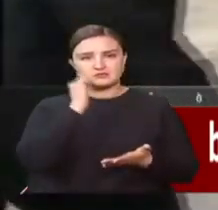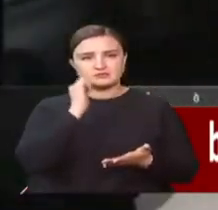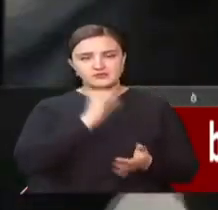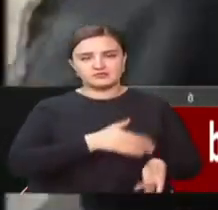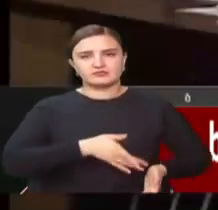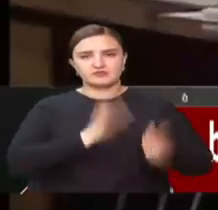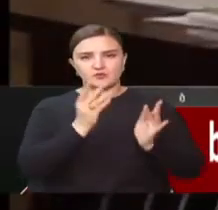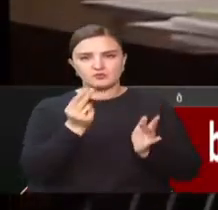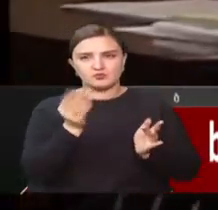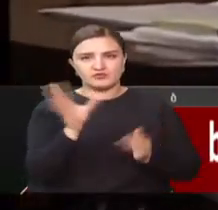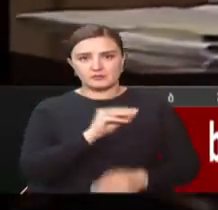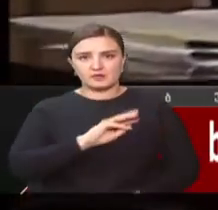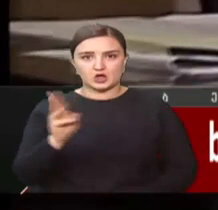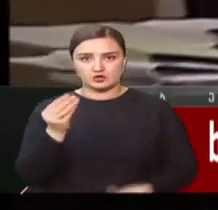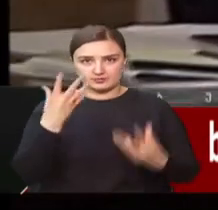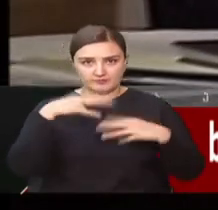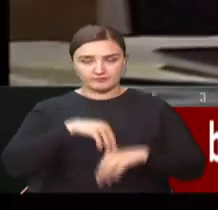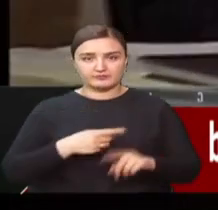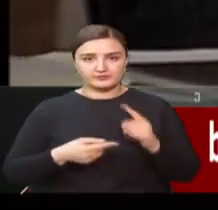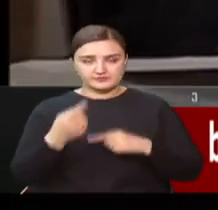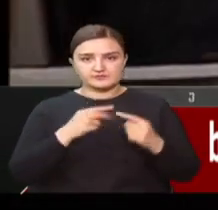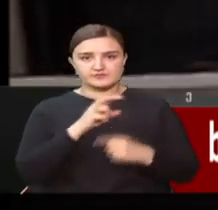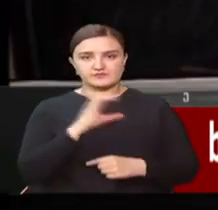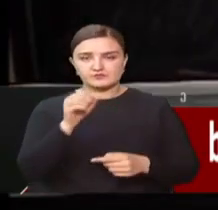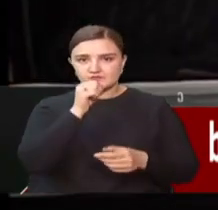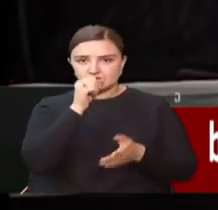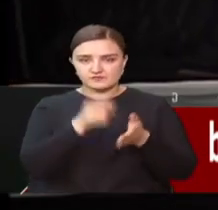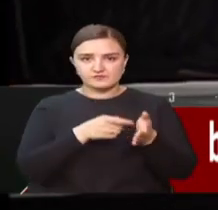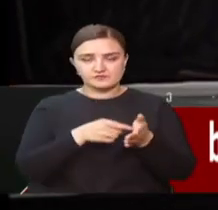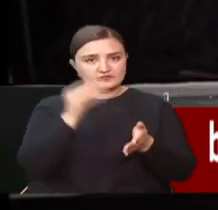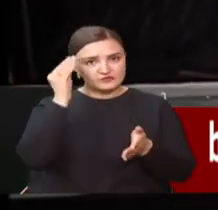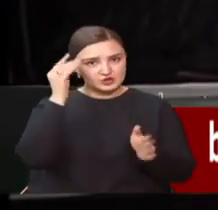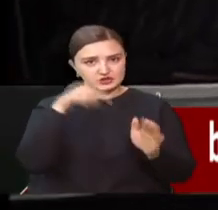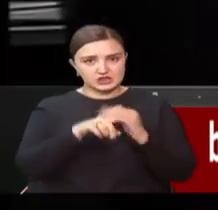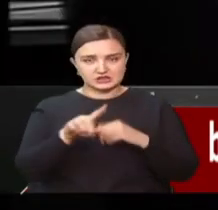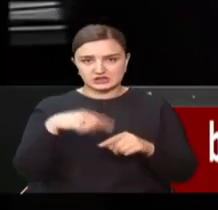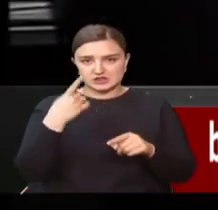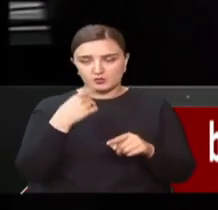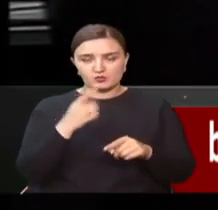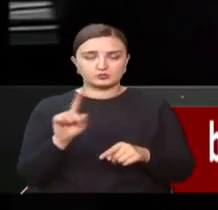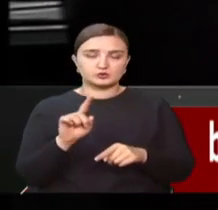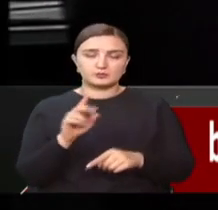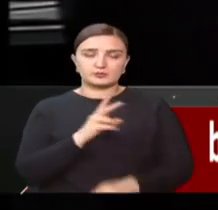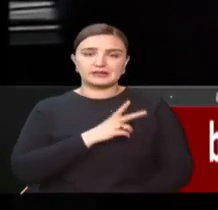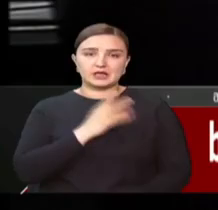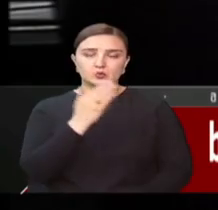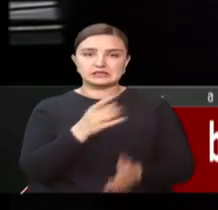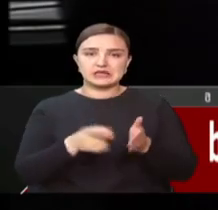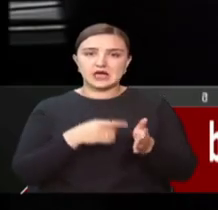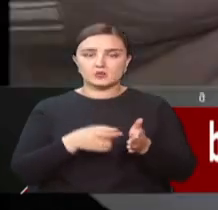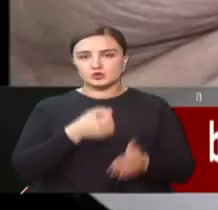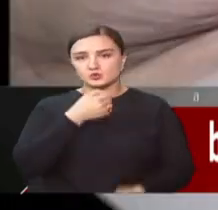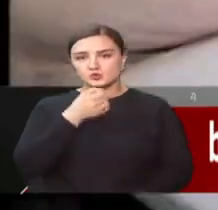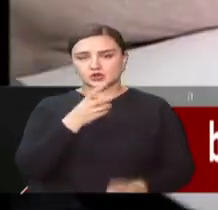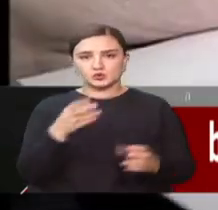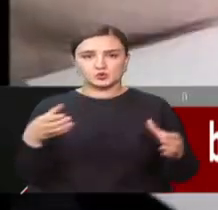ნაციონალური მოძრაობის გამარჯვებული ფრთა ისევ BBC ჟურნალისტური გამოძიების შინაარსზე საუბრობს და ამბობს, რომ ბრიტანულ საგამოძიებო